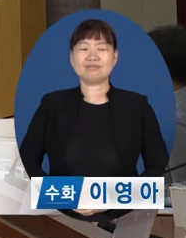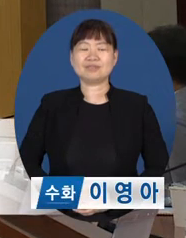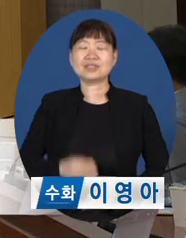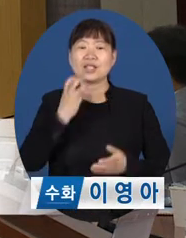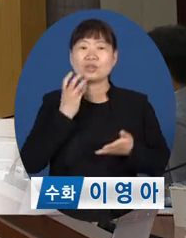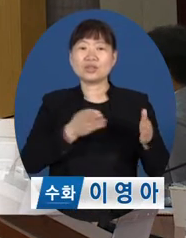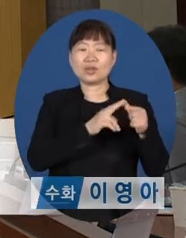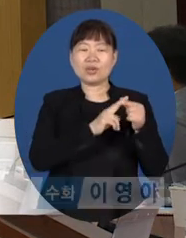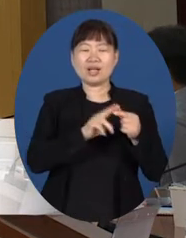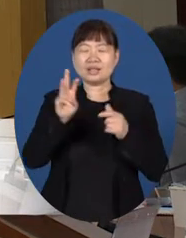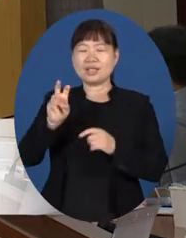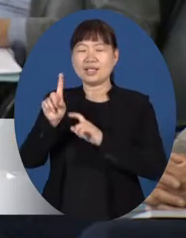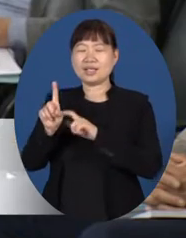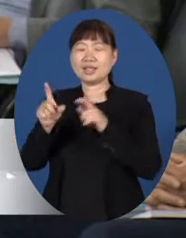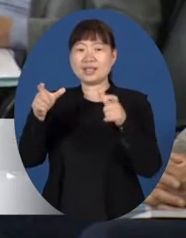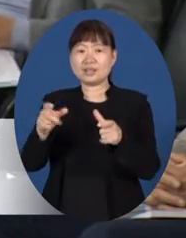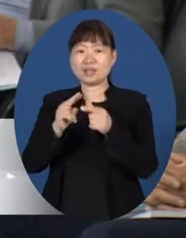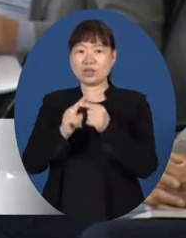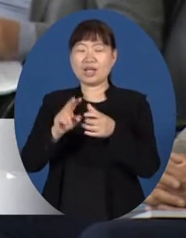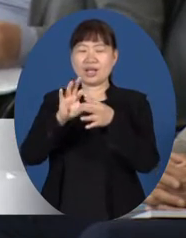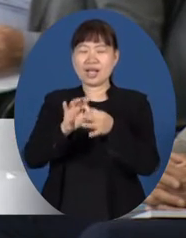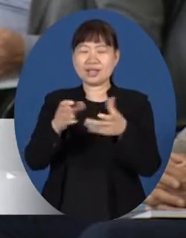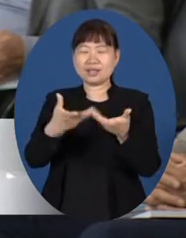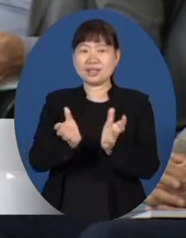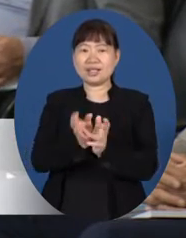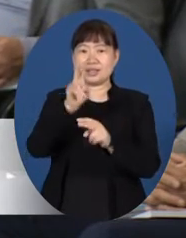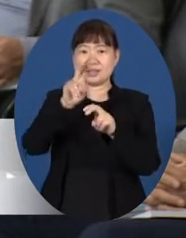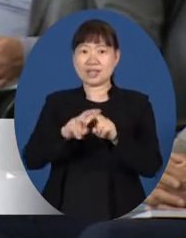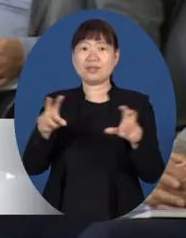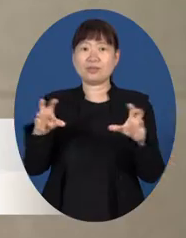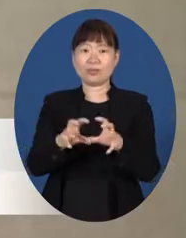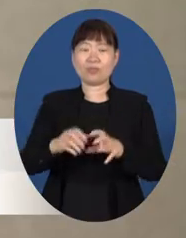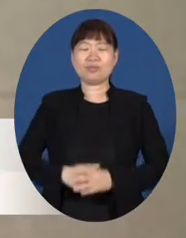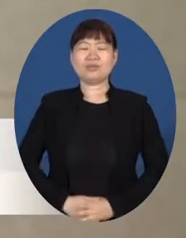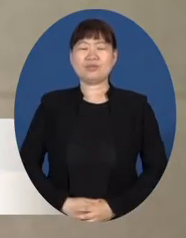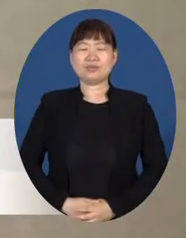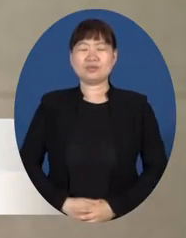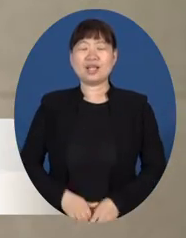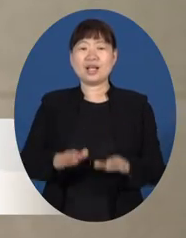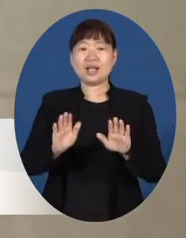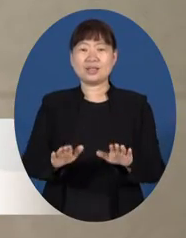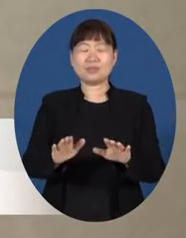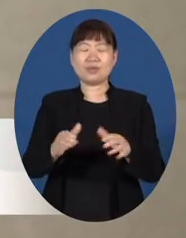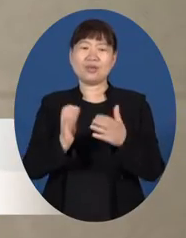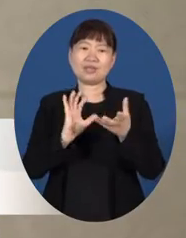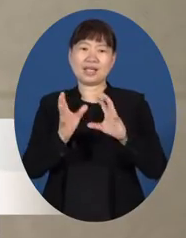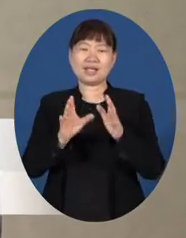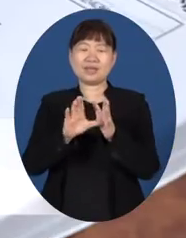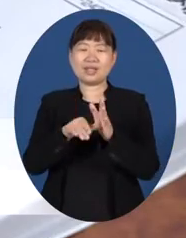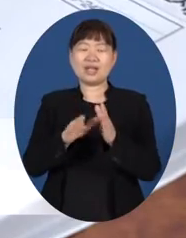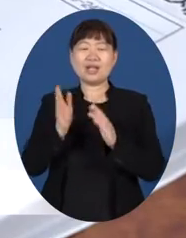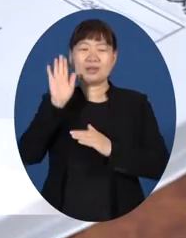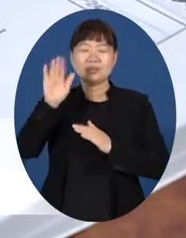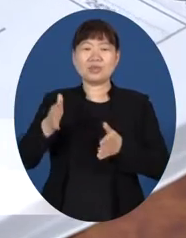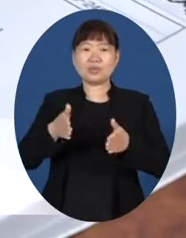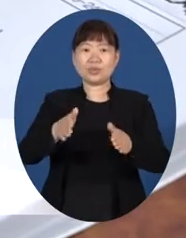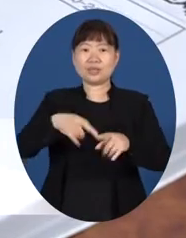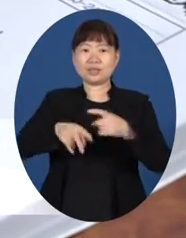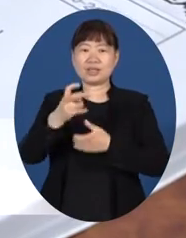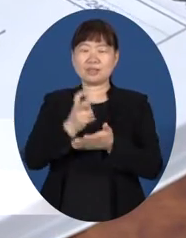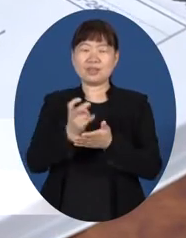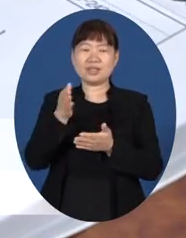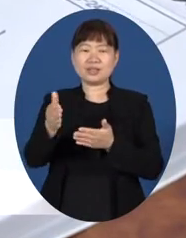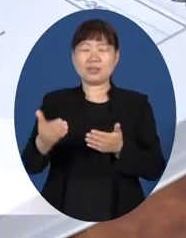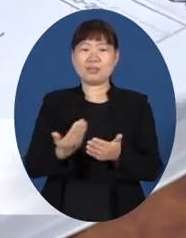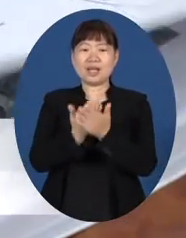경기도와 31개 시군 및 관련 기관들이 한자리에 모였습니다 이번 간담회에서는 미래 도로 정책의 발전 방향을